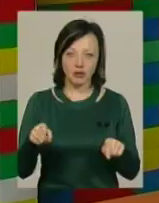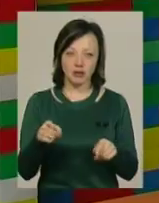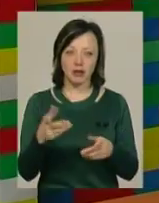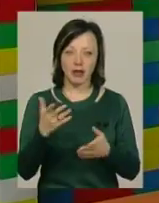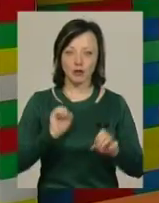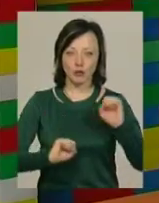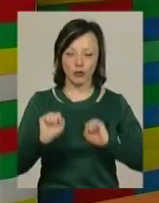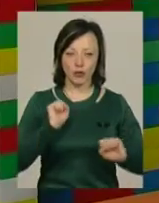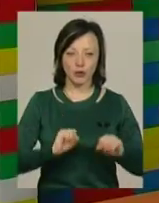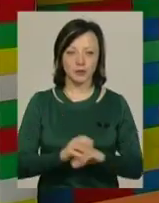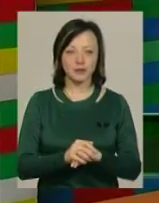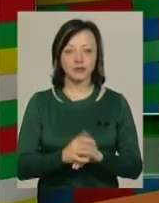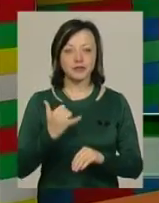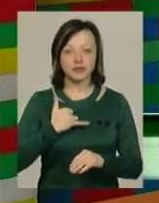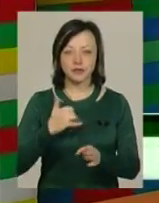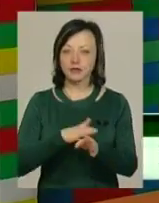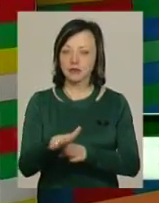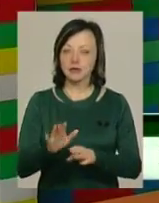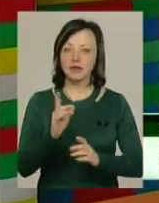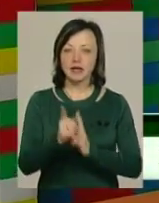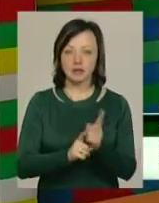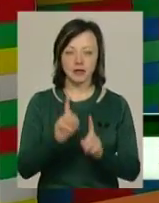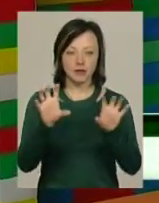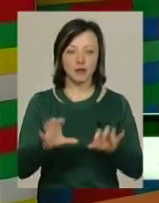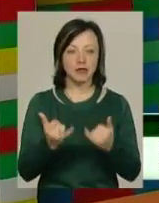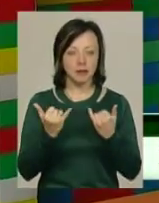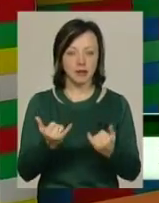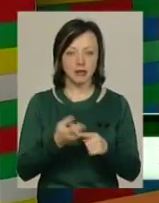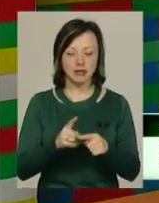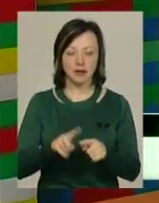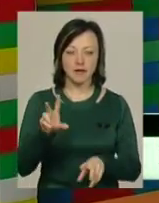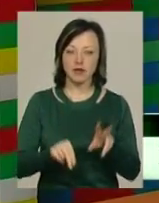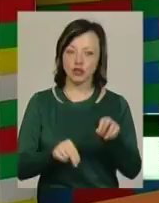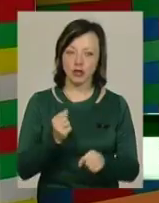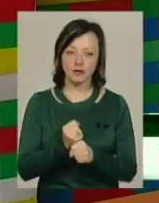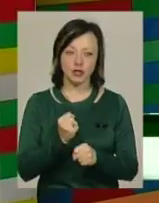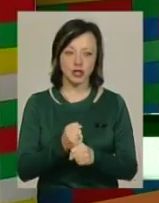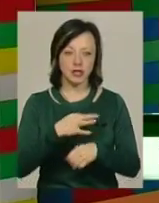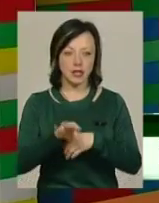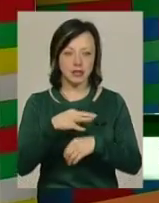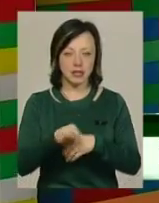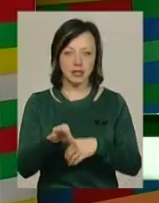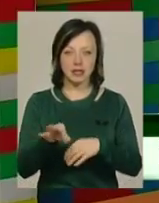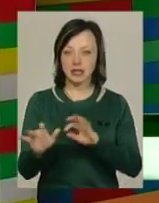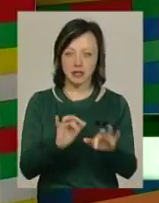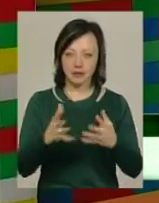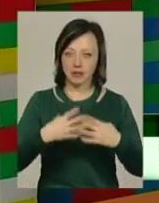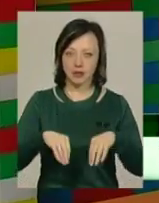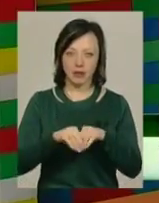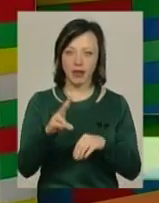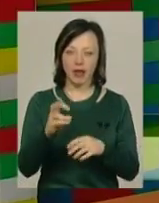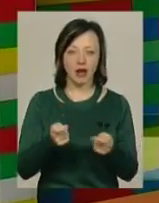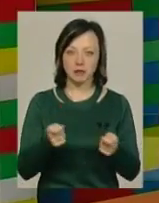супротив. У нас відбулися зміни у законодавстві. Тепер це вже буде вважатися вчинення насильських дій у сім'ї, не